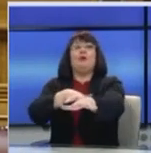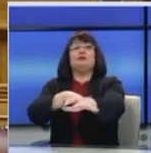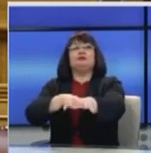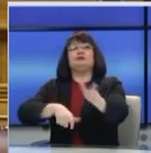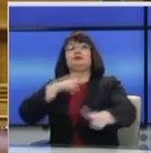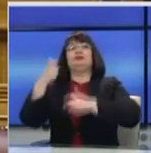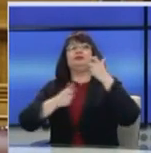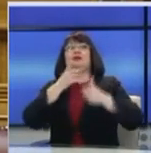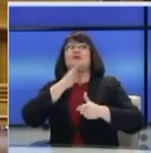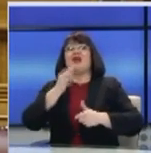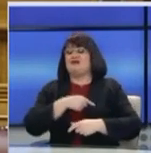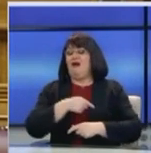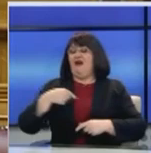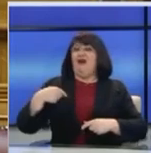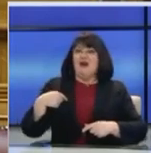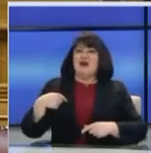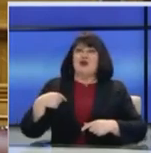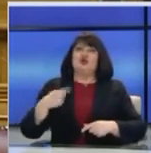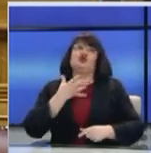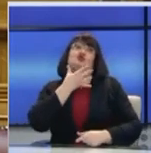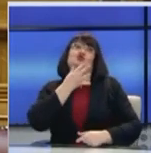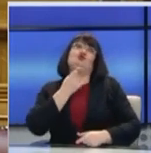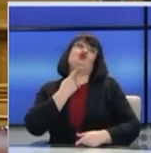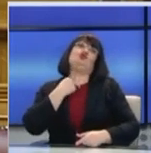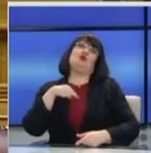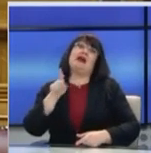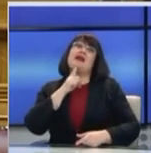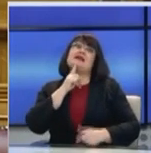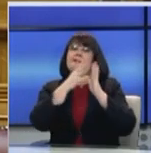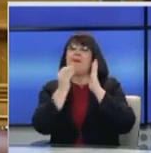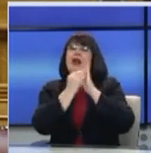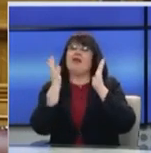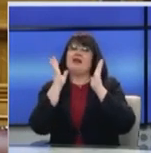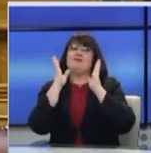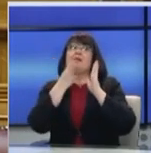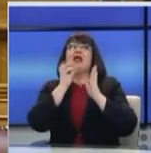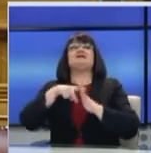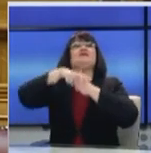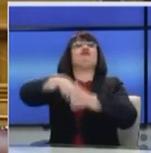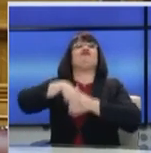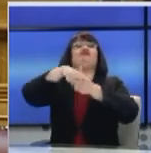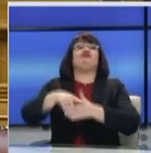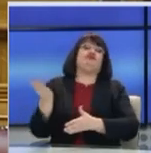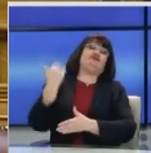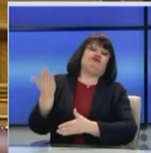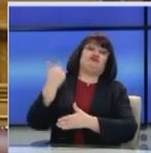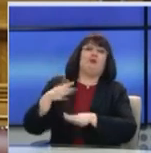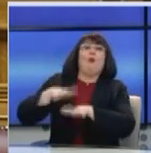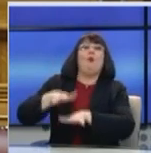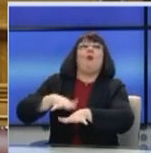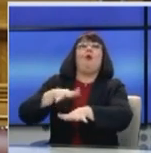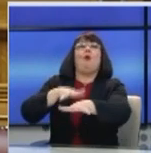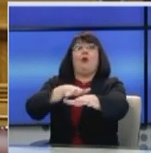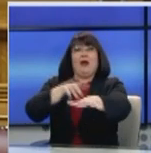ως νέος καβαλάρης, μιας και σας αρέσουν αυτές οι αναλογίες, του αντισυστημικού κινήματος,